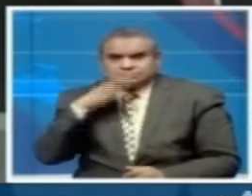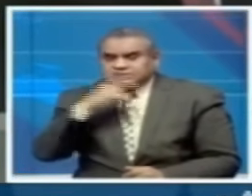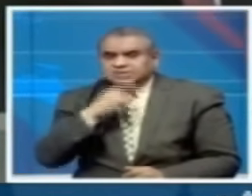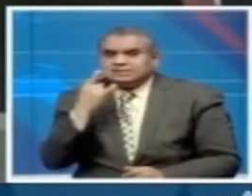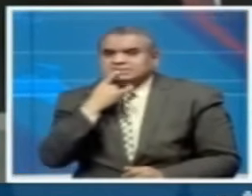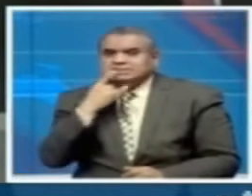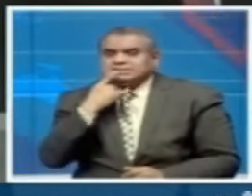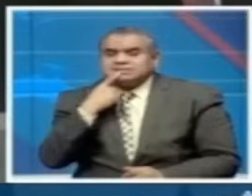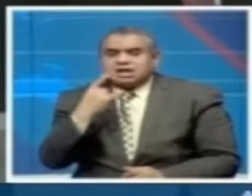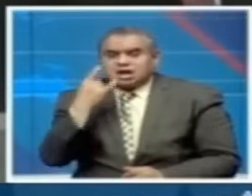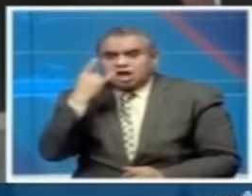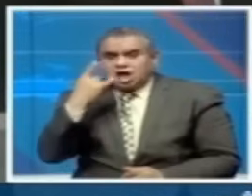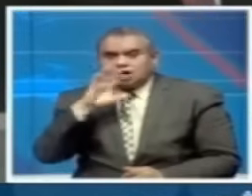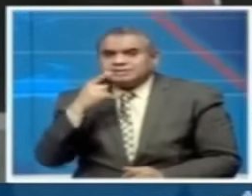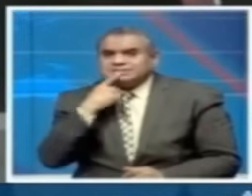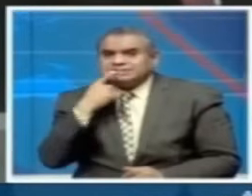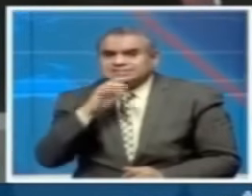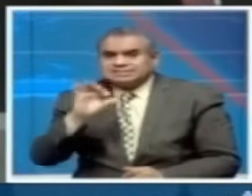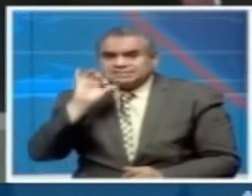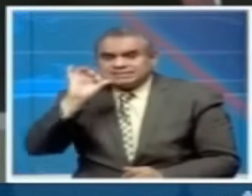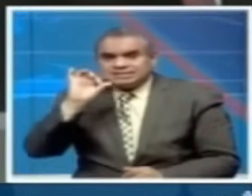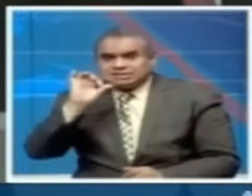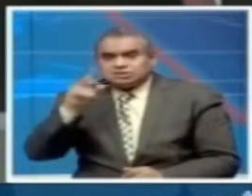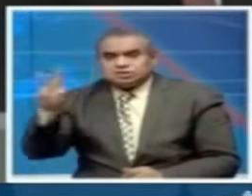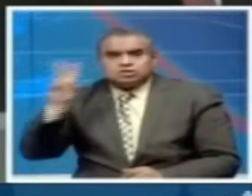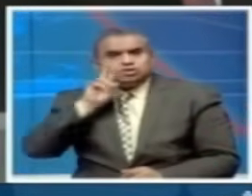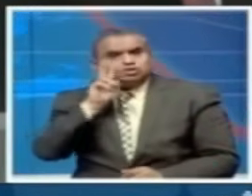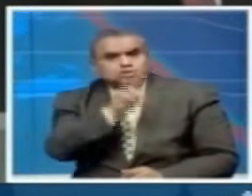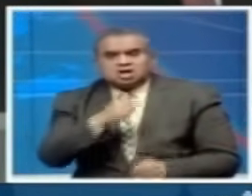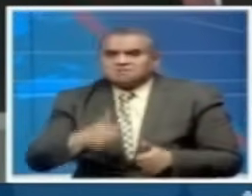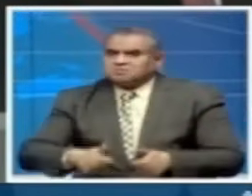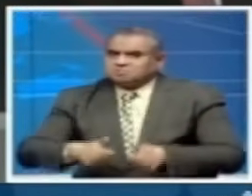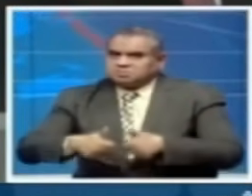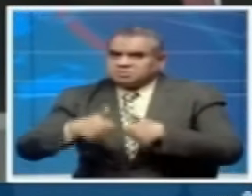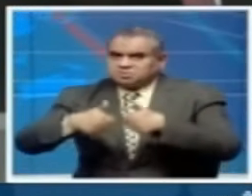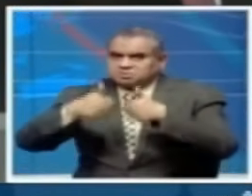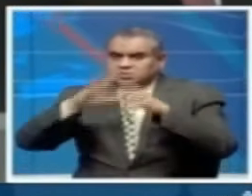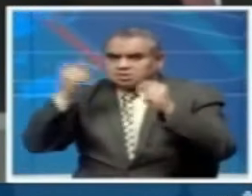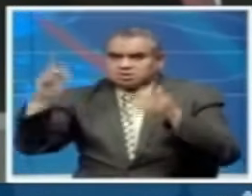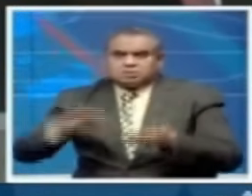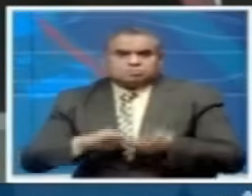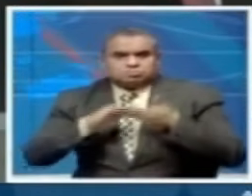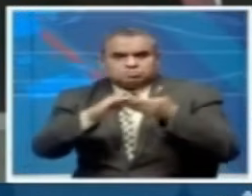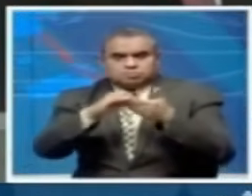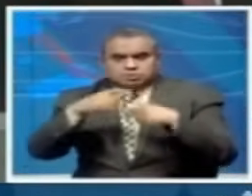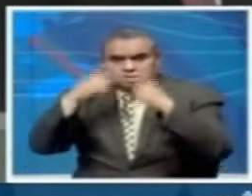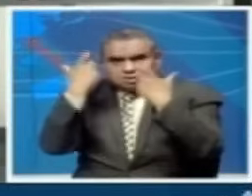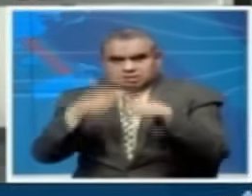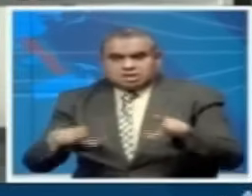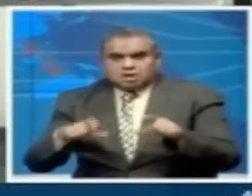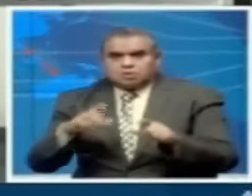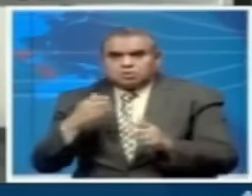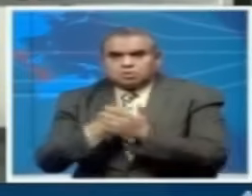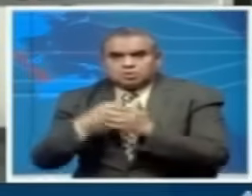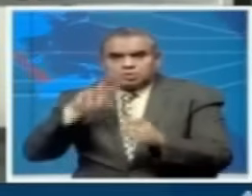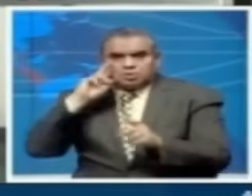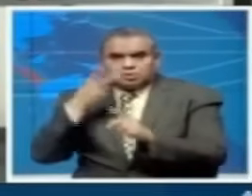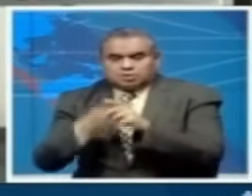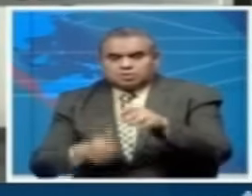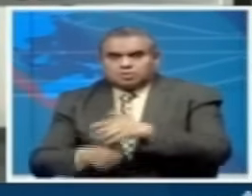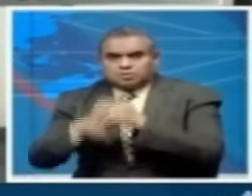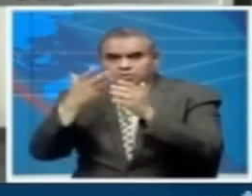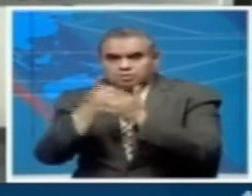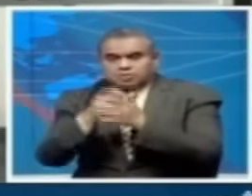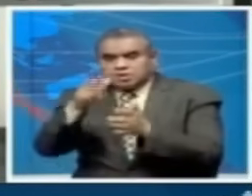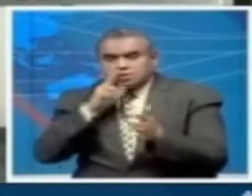10 سنين او 9 سنين، شايفين كتير من اللي تقدم للبلد بشكل كبير، شايفين المدن الصناعية اللي